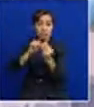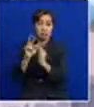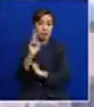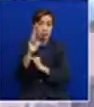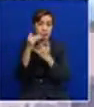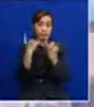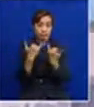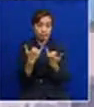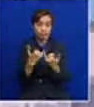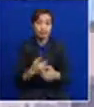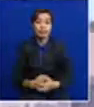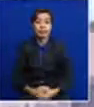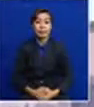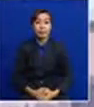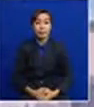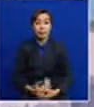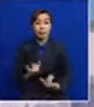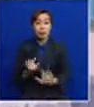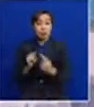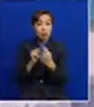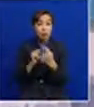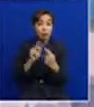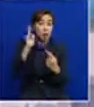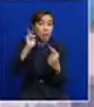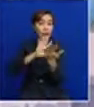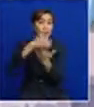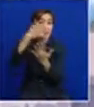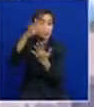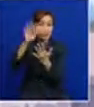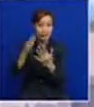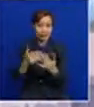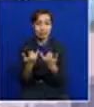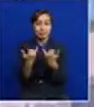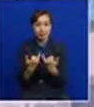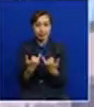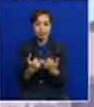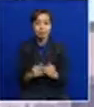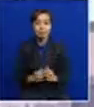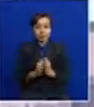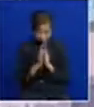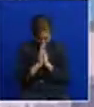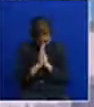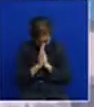กิจในช่วงเที่ยงวันนี้นะคะช่วงต่อไปติดตามสถานการณ์ในต่างประเทศกันต่อสวัสดีค่ะ